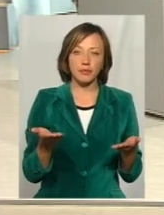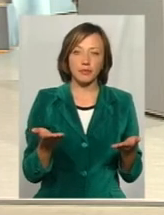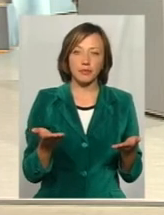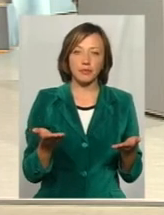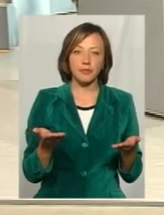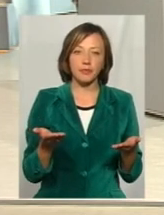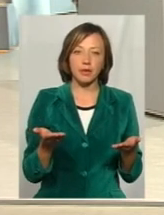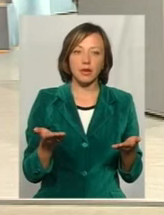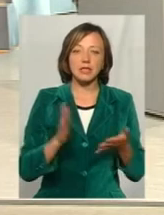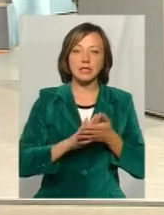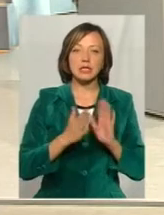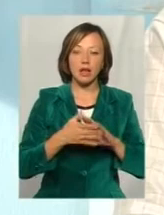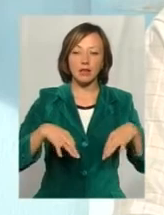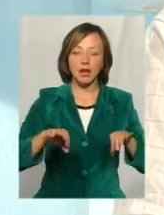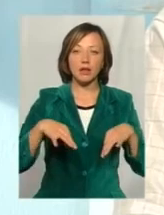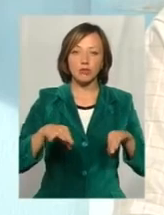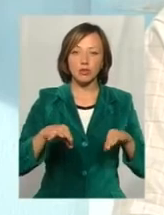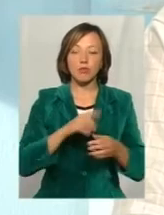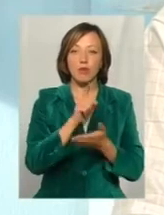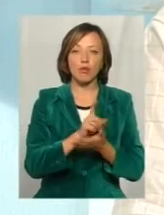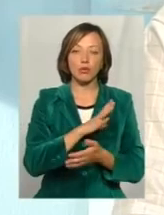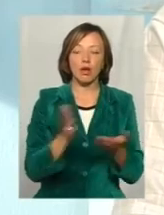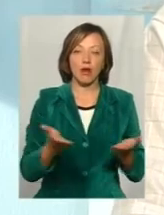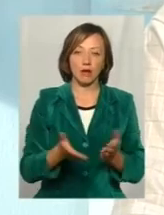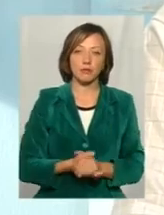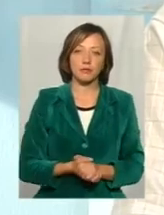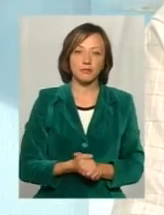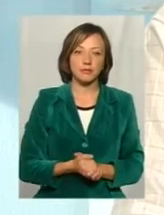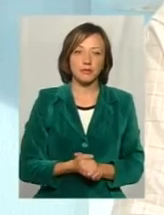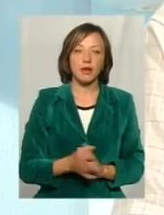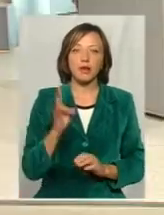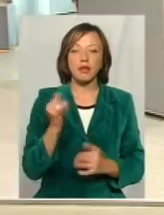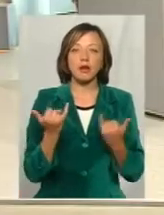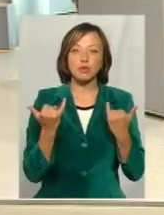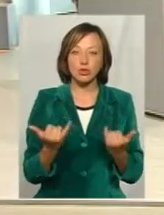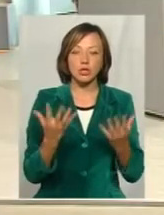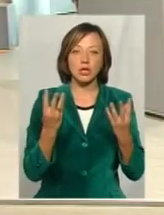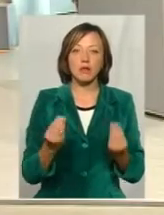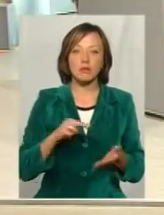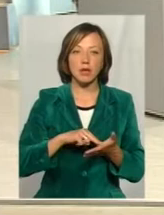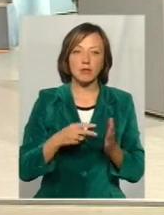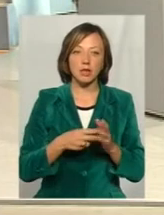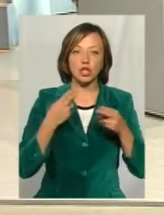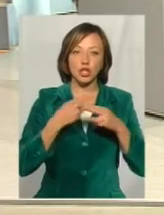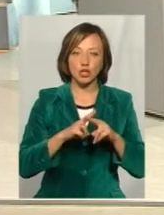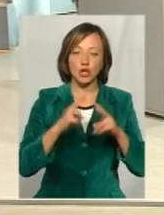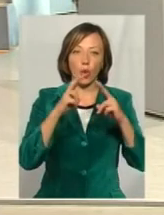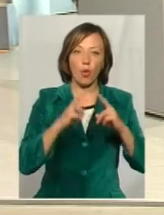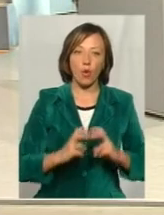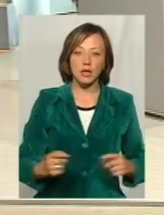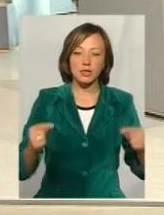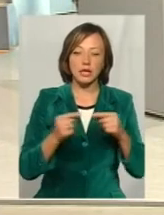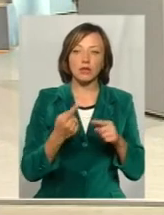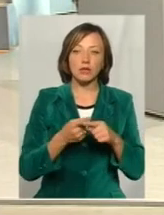які стан транспортних засобів, які працюють на маршрути, має бути. На сьогоднішній день передбачені технічні огляди, і згідно